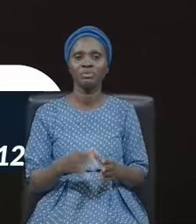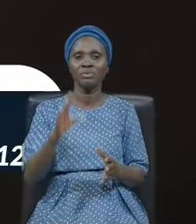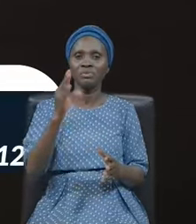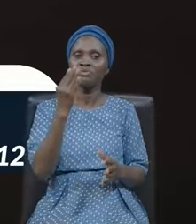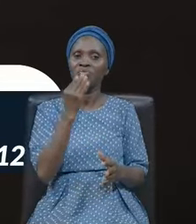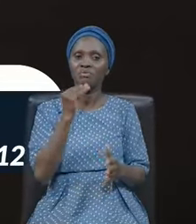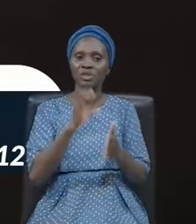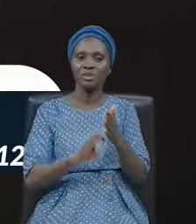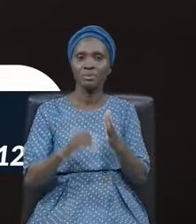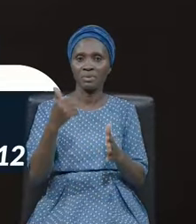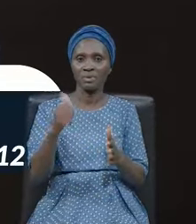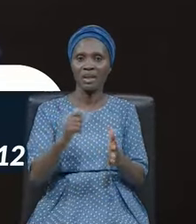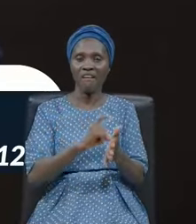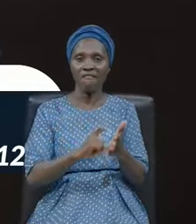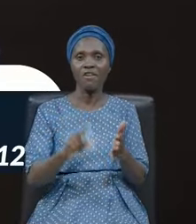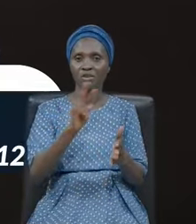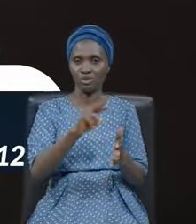22. Hébreux 10, 22.